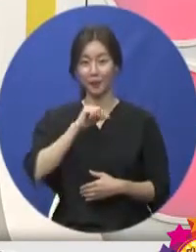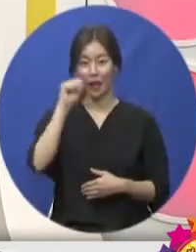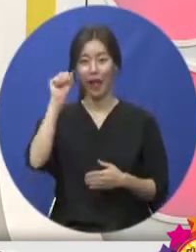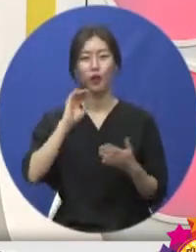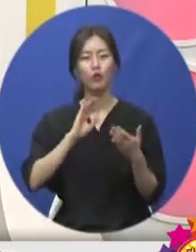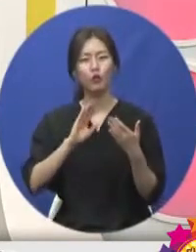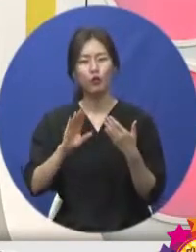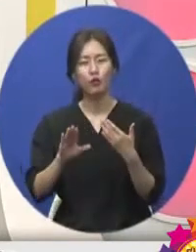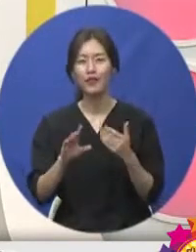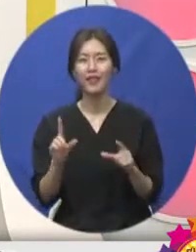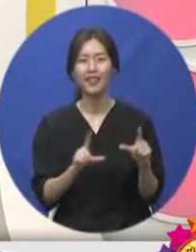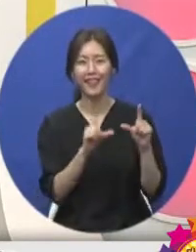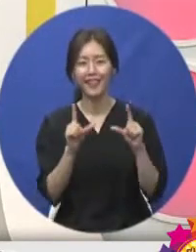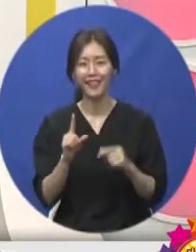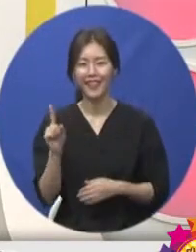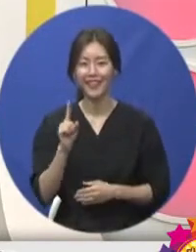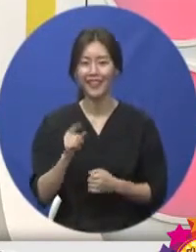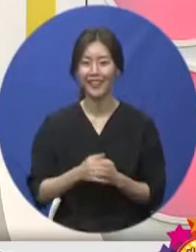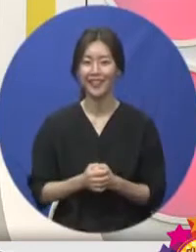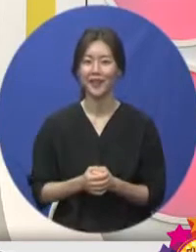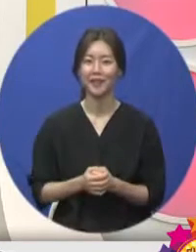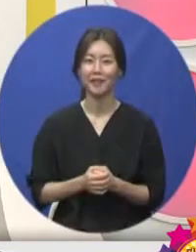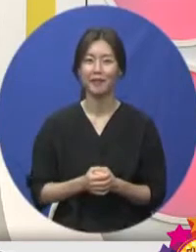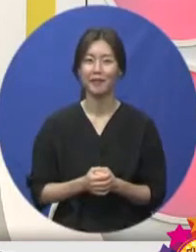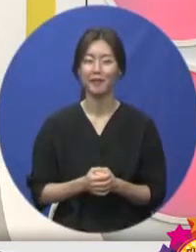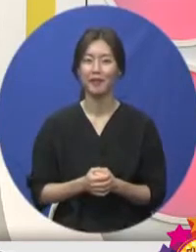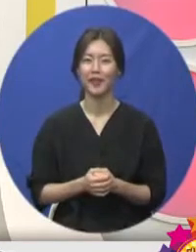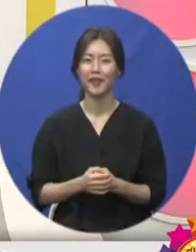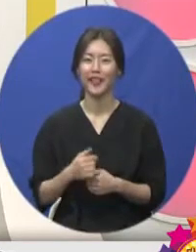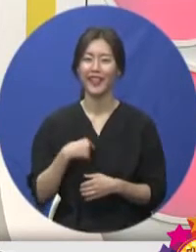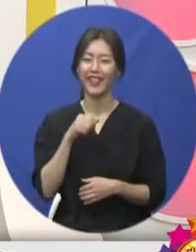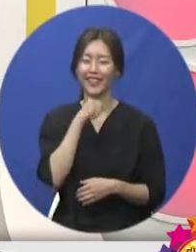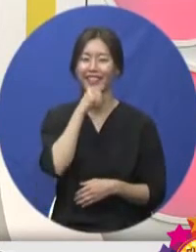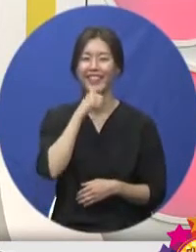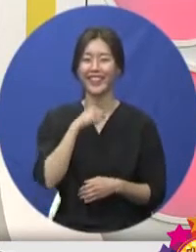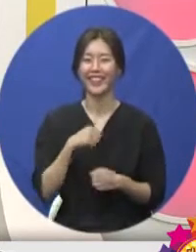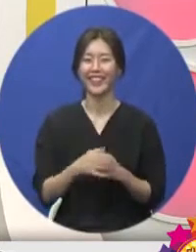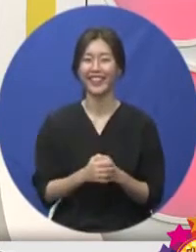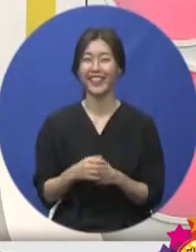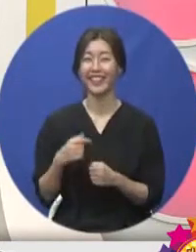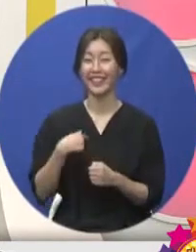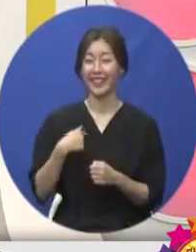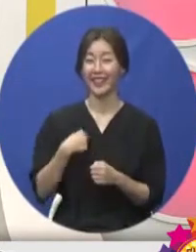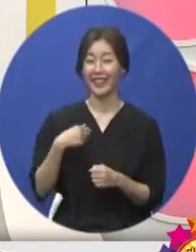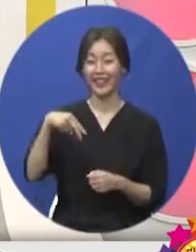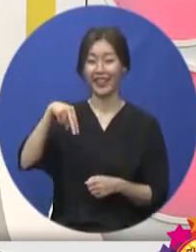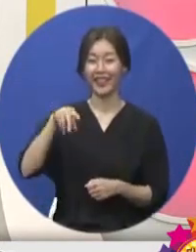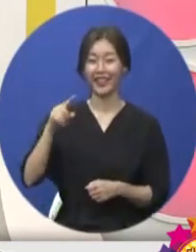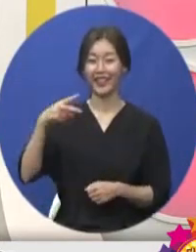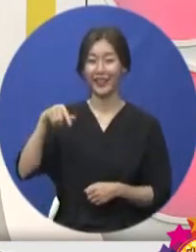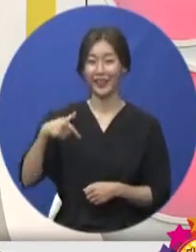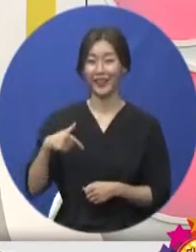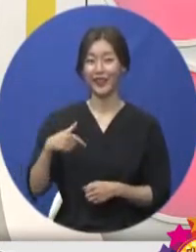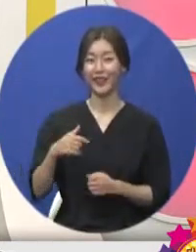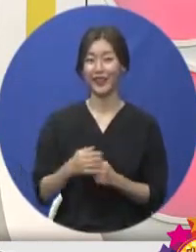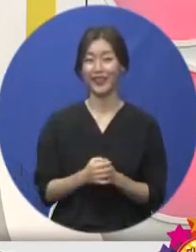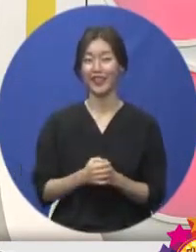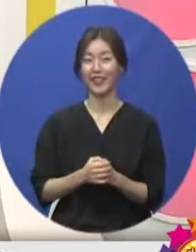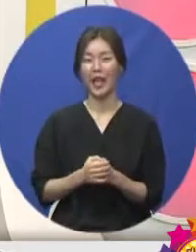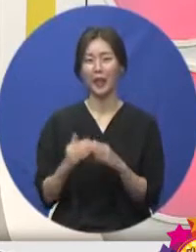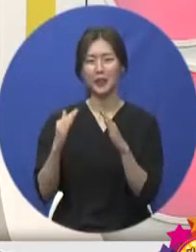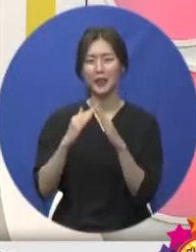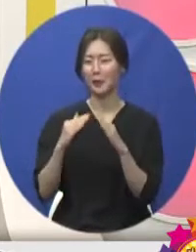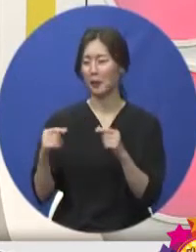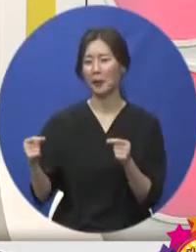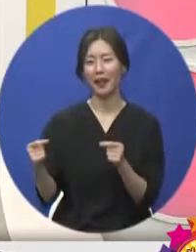어떻게 지내셨어요? 아우, 그때. 예. 네. 사돈 한턱 내고요. 사돈한테? 한턱 예. 내고? 예, 사돈집이 가깝다면서요?